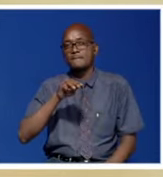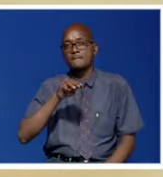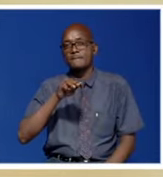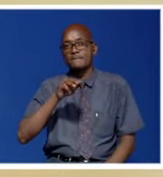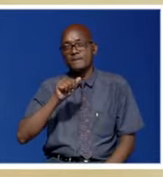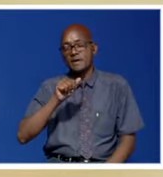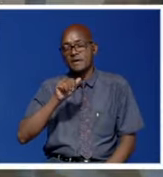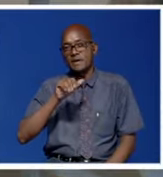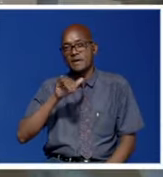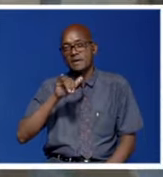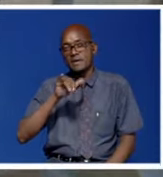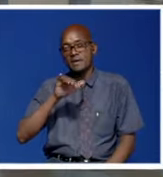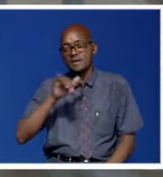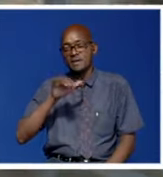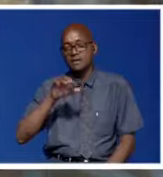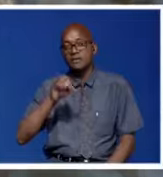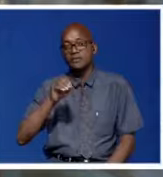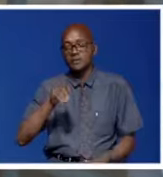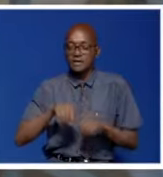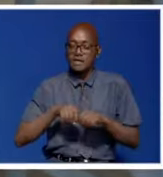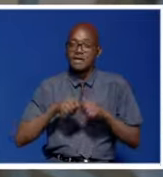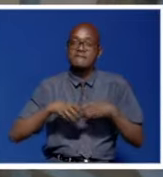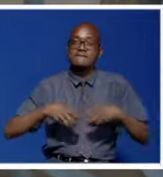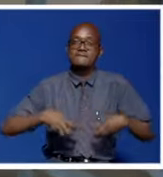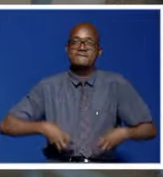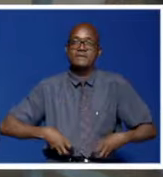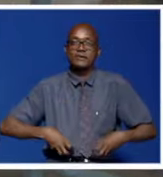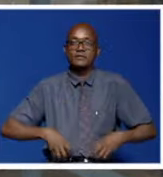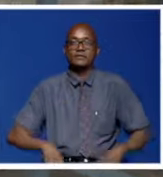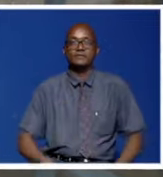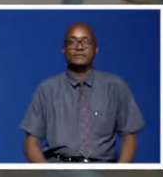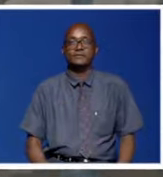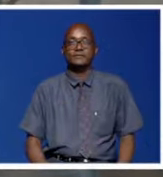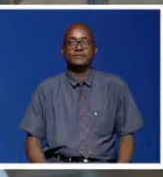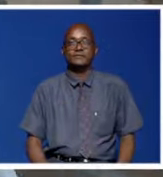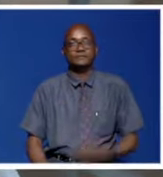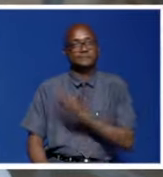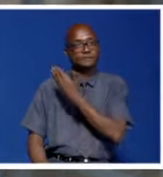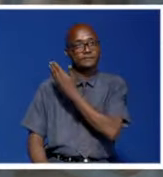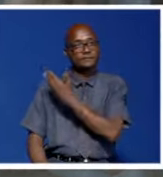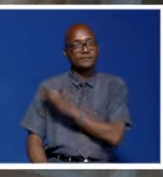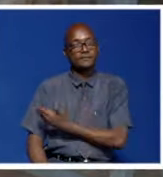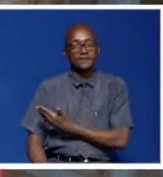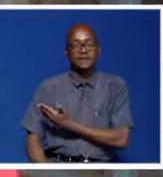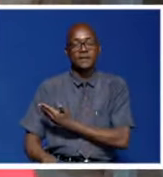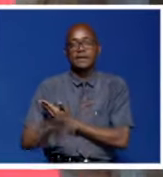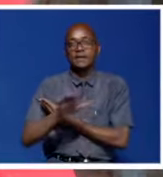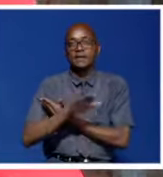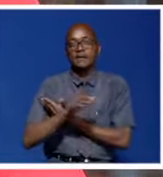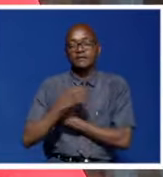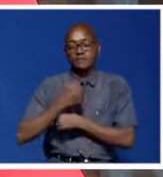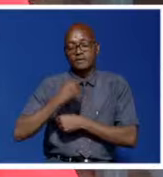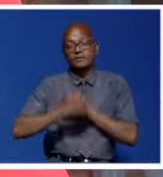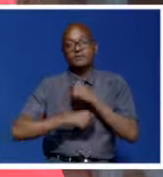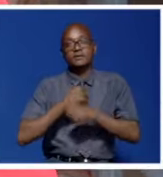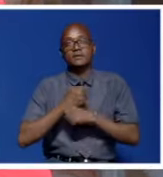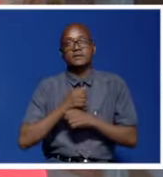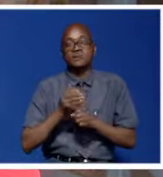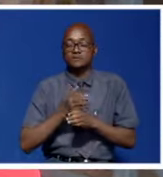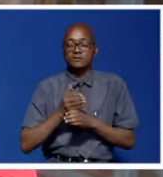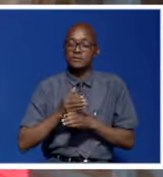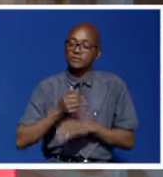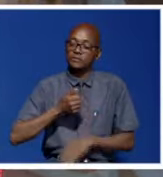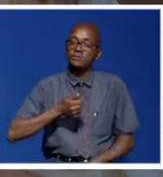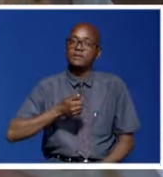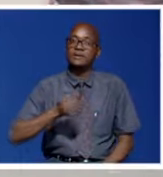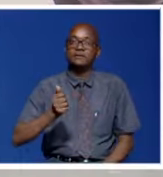huwa inaharibu figo. Na hapa ni moja ya eneo la kufanya mazoezi, na tumefika hapa kwa wahusika na wafanya mazoezi